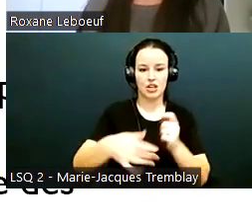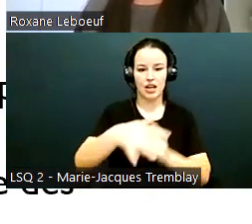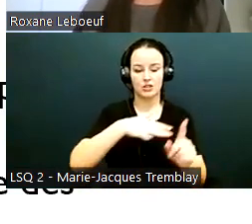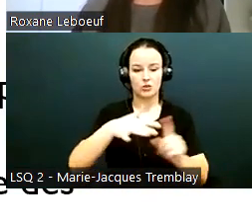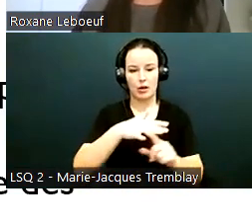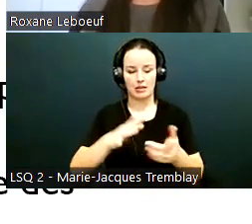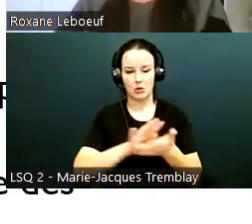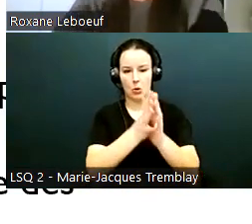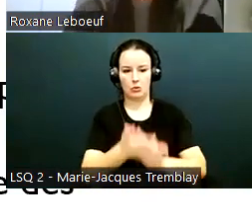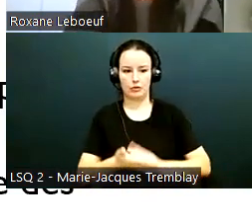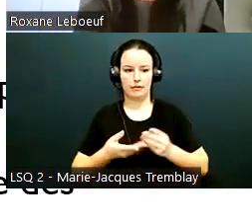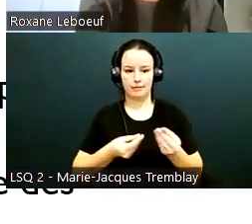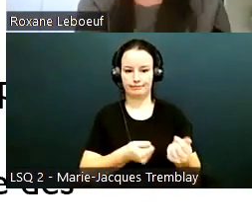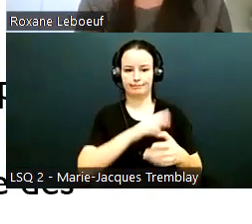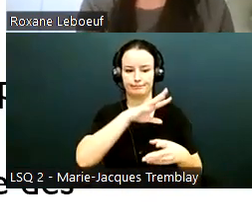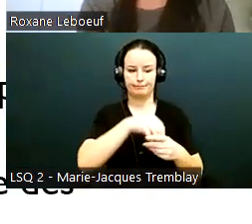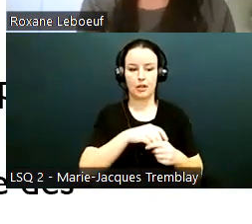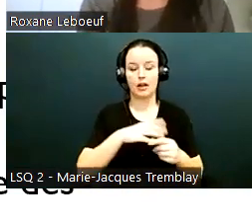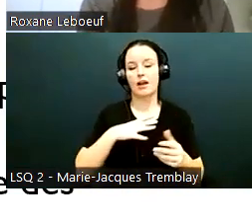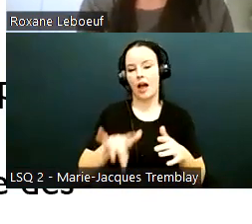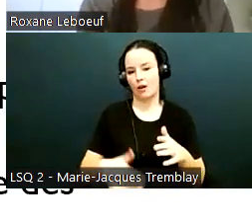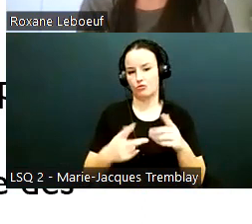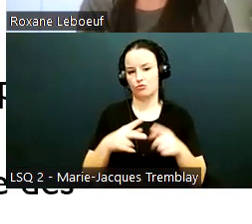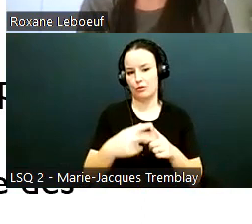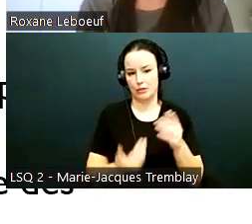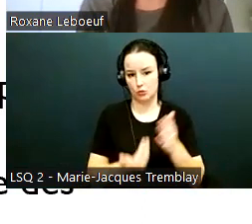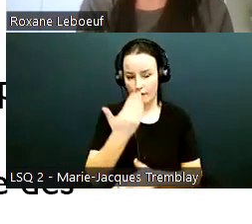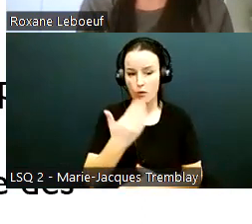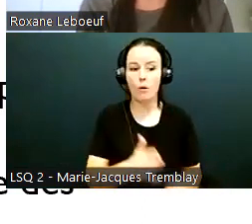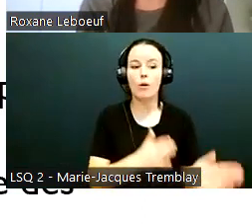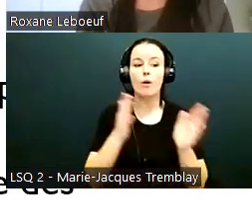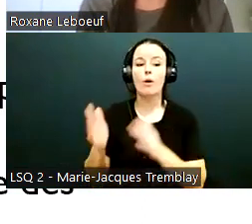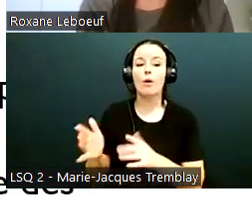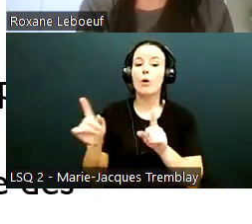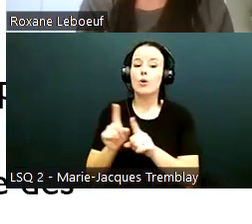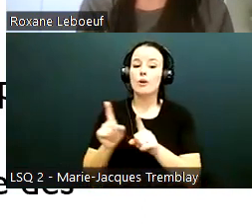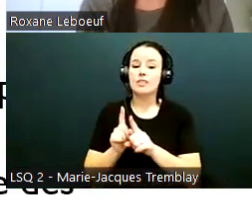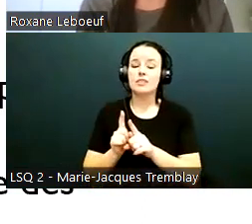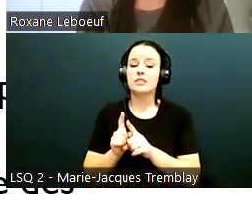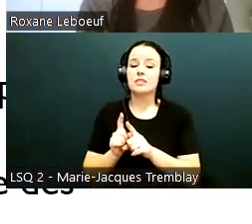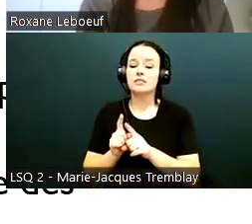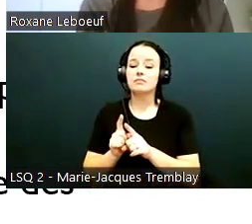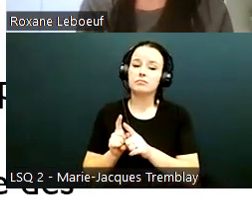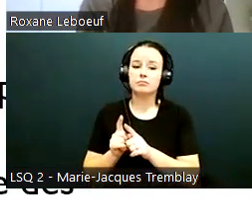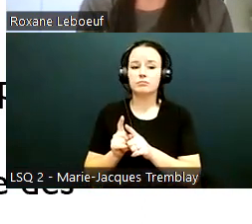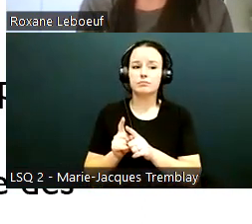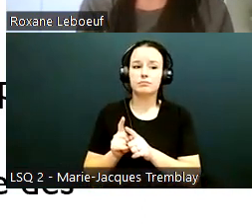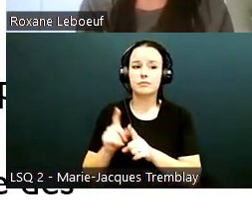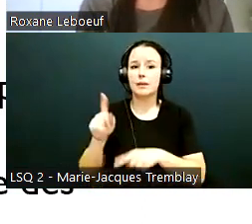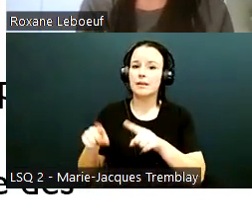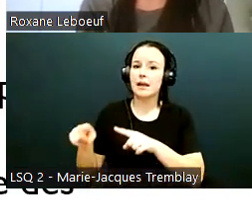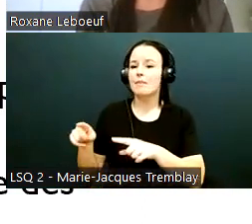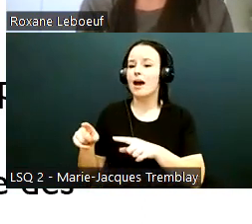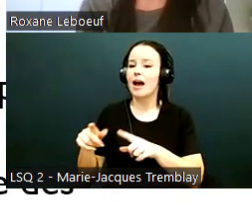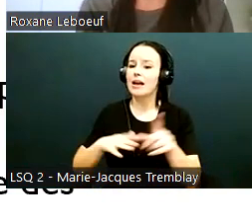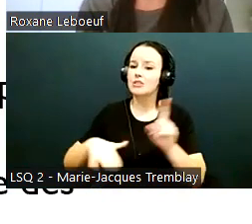Hein, c'était des outils qui étaient nouveaux. Et ça a été aussi des amener à documenter de façon plus systématique chacune